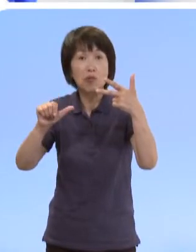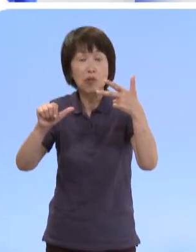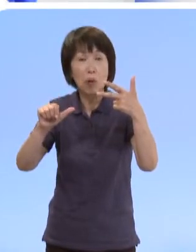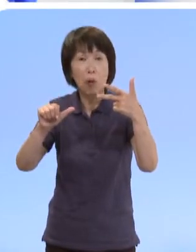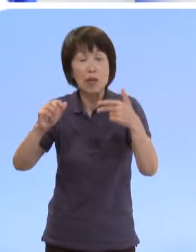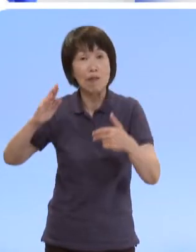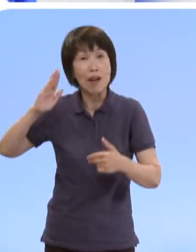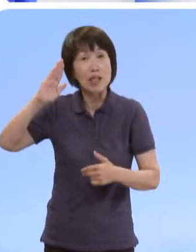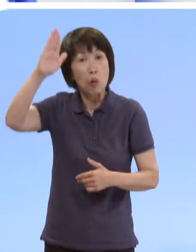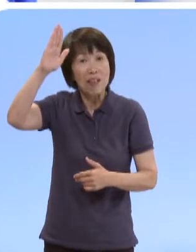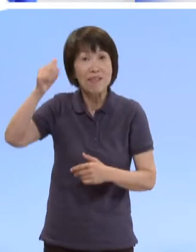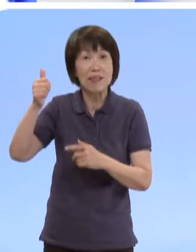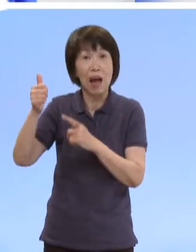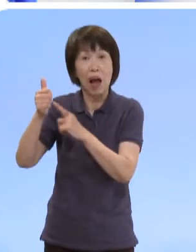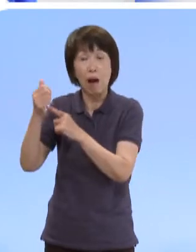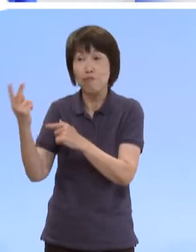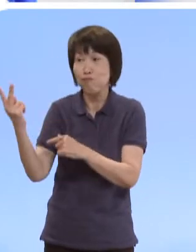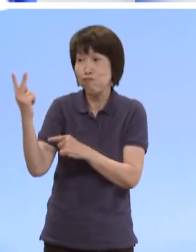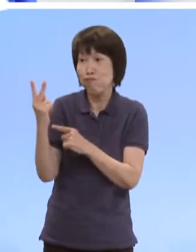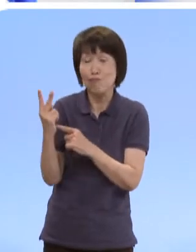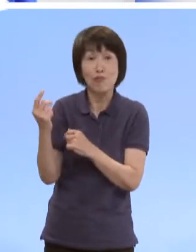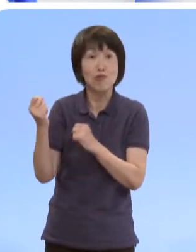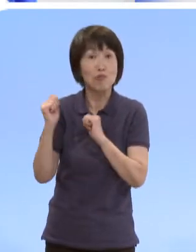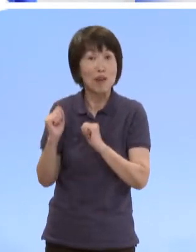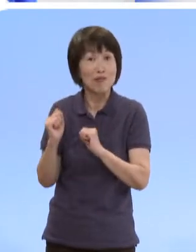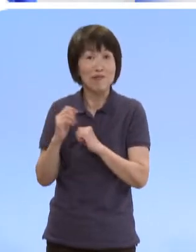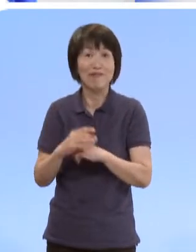はあのシゴセンジャーにも会えますよ。